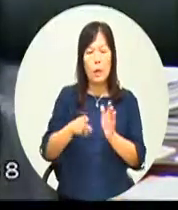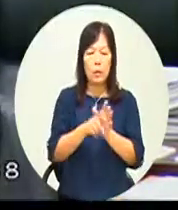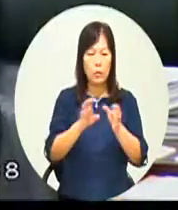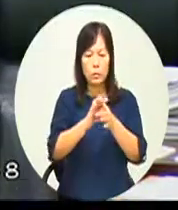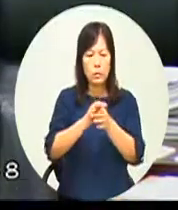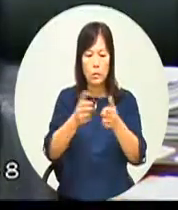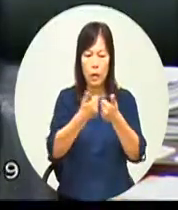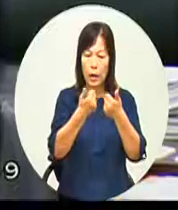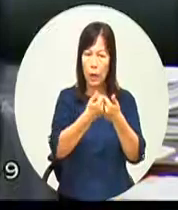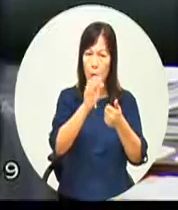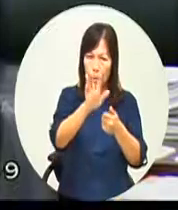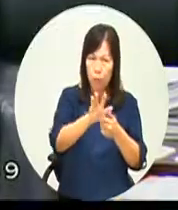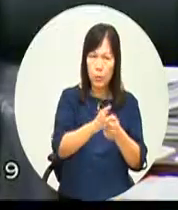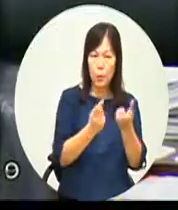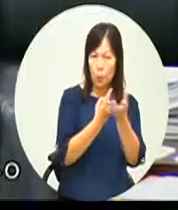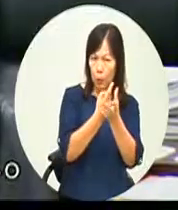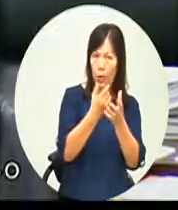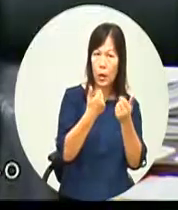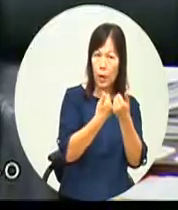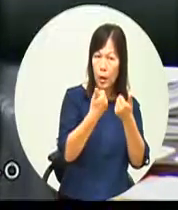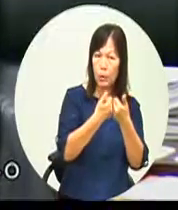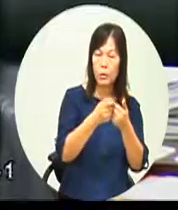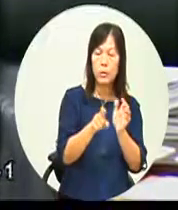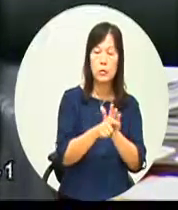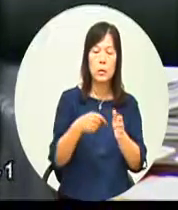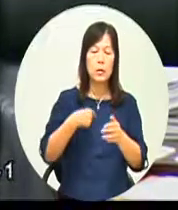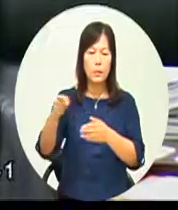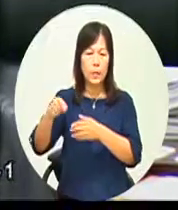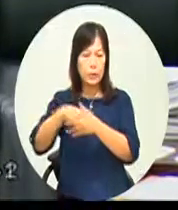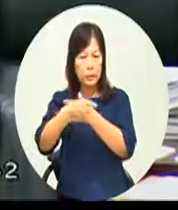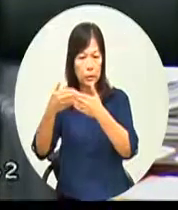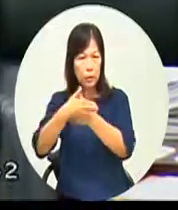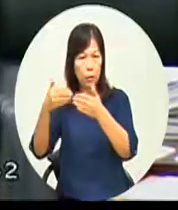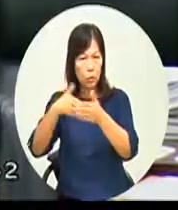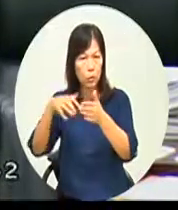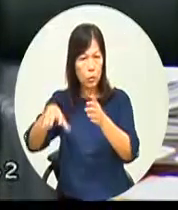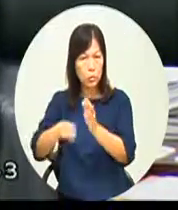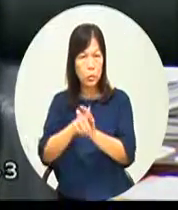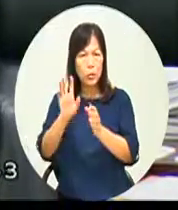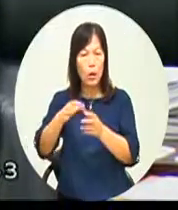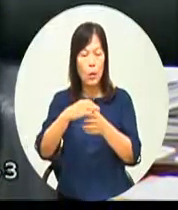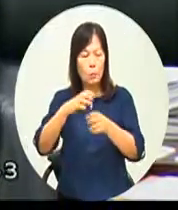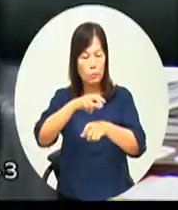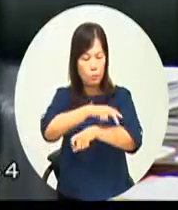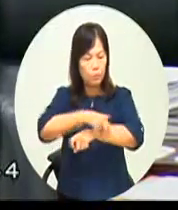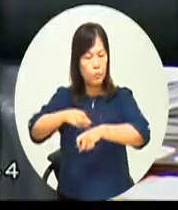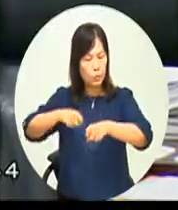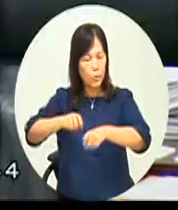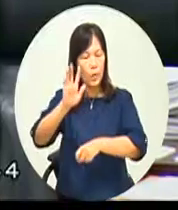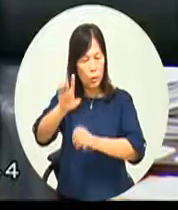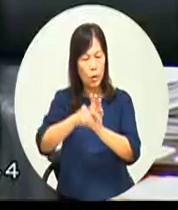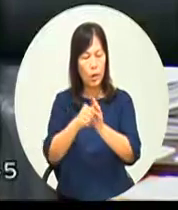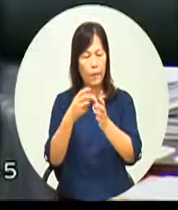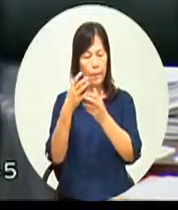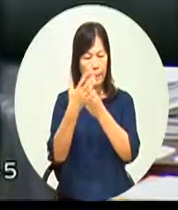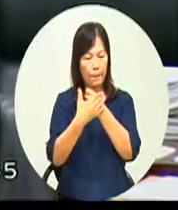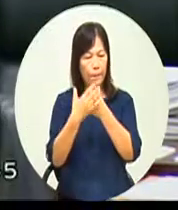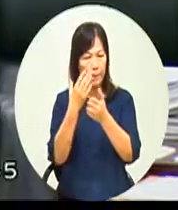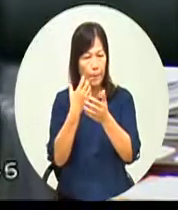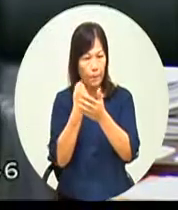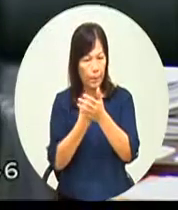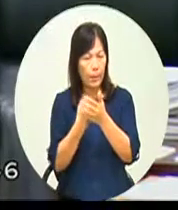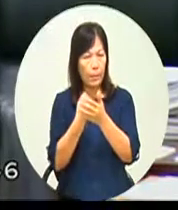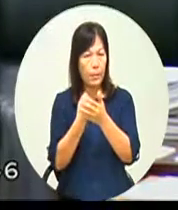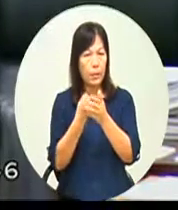新工处的说明会的时候，你们交通局有交通维持计划，那交通维持计划里面有特别提